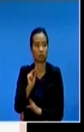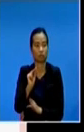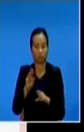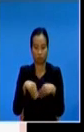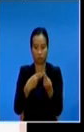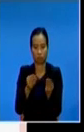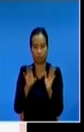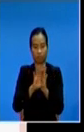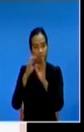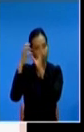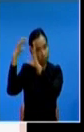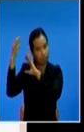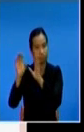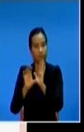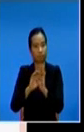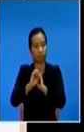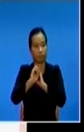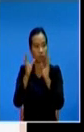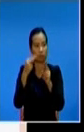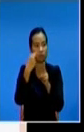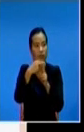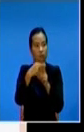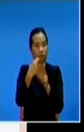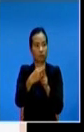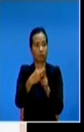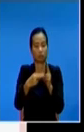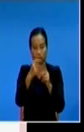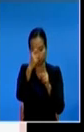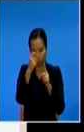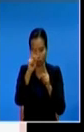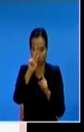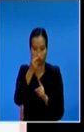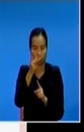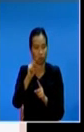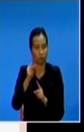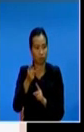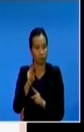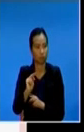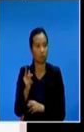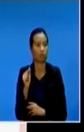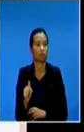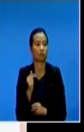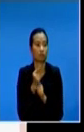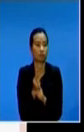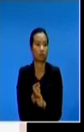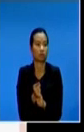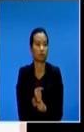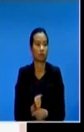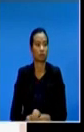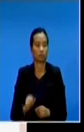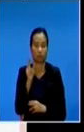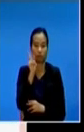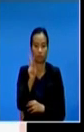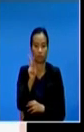าพก็กำหนดชื่อเรียงตามอักษรจะได้รู้ว่าใครแก่กว่าใครนะครับในที่นี้พันตำรวจโทขอไข่ก็อ